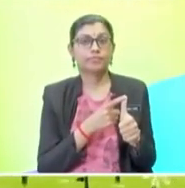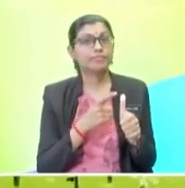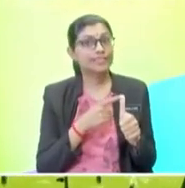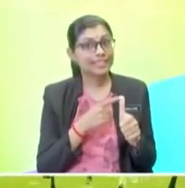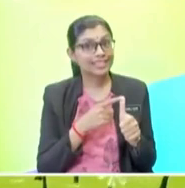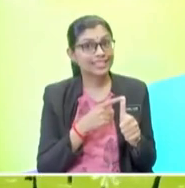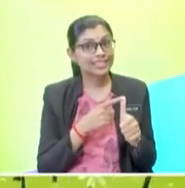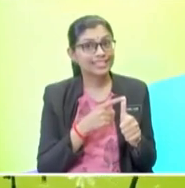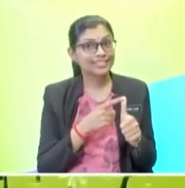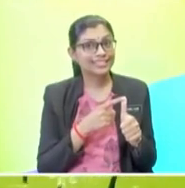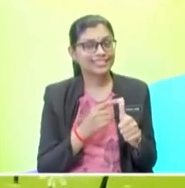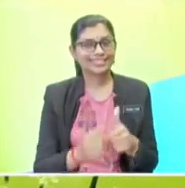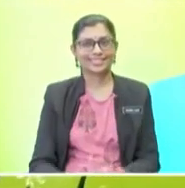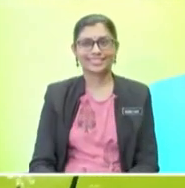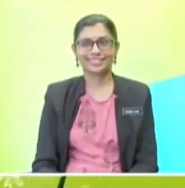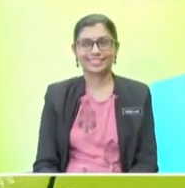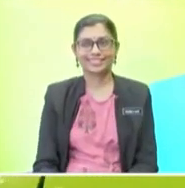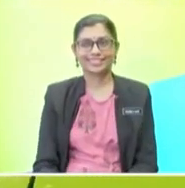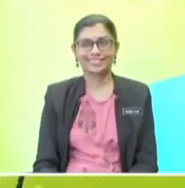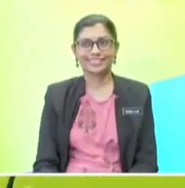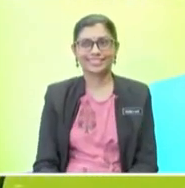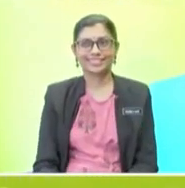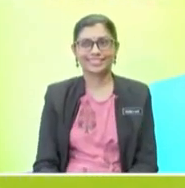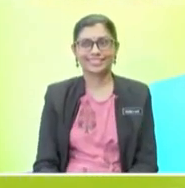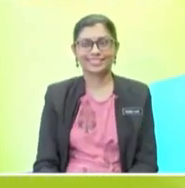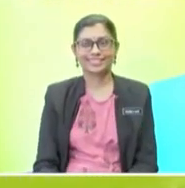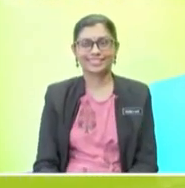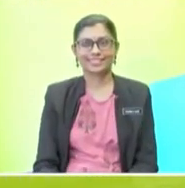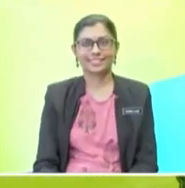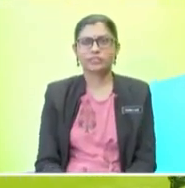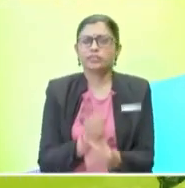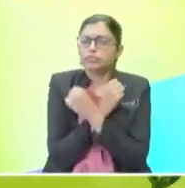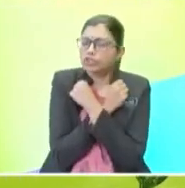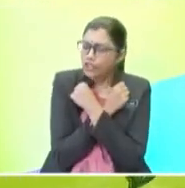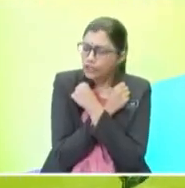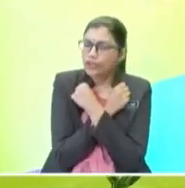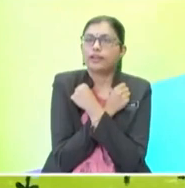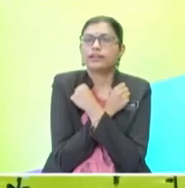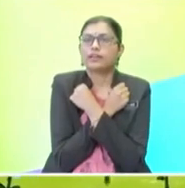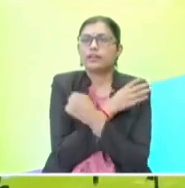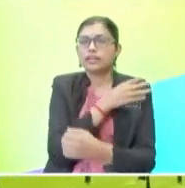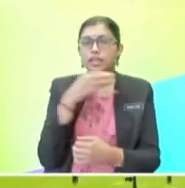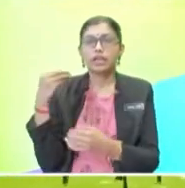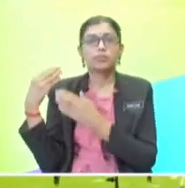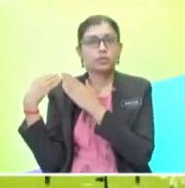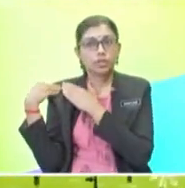saya ialah beliau seorang yang penyayang dan bertanggung